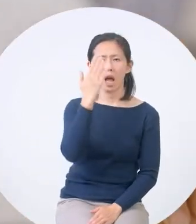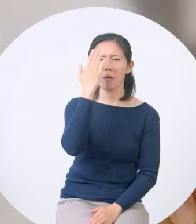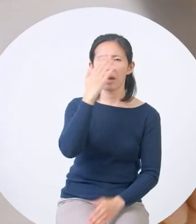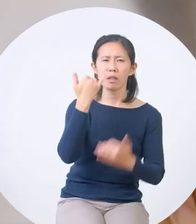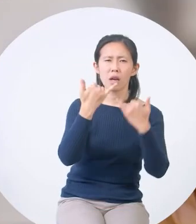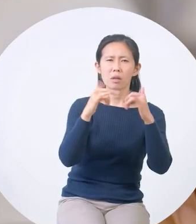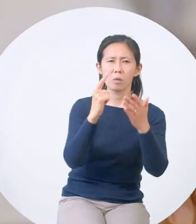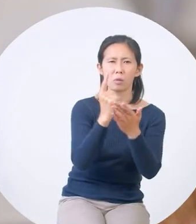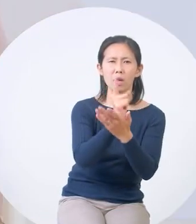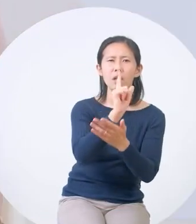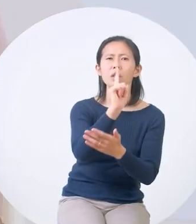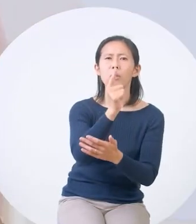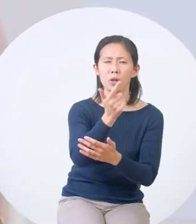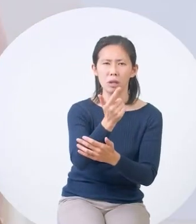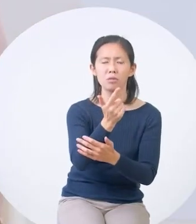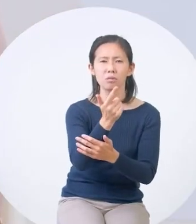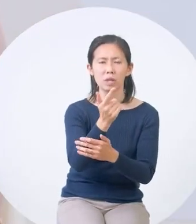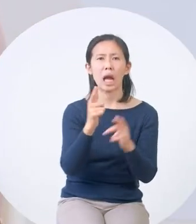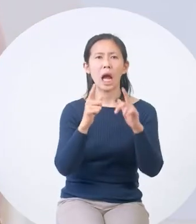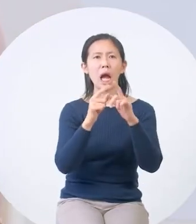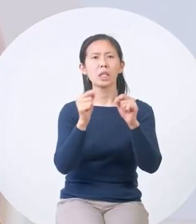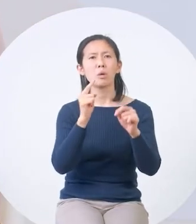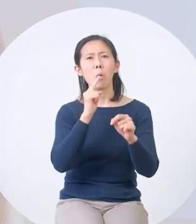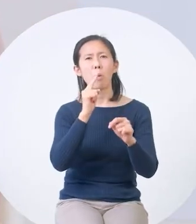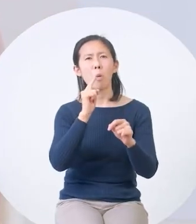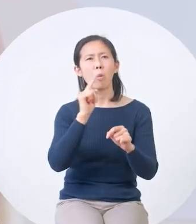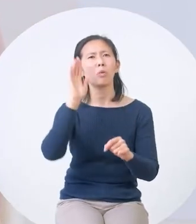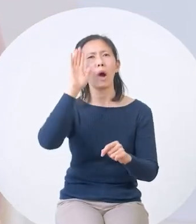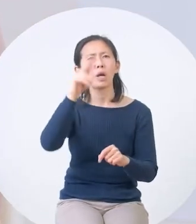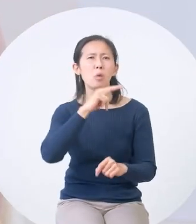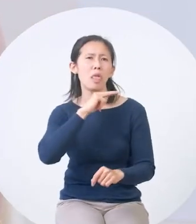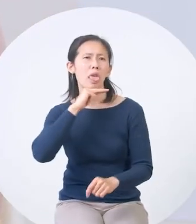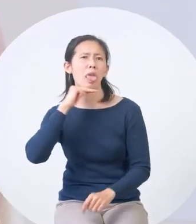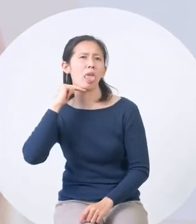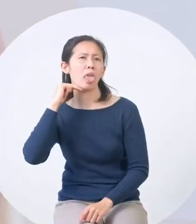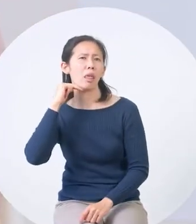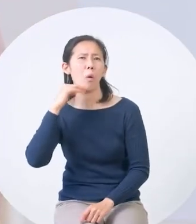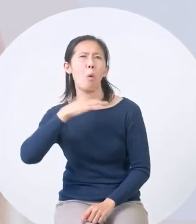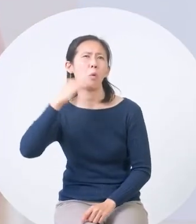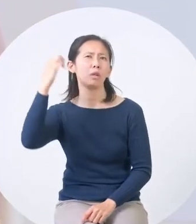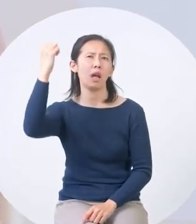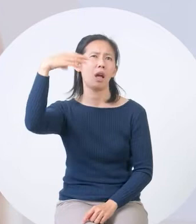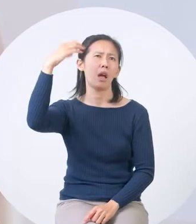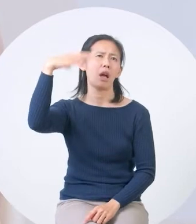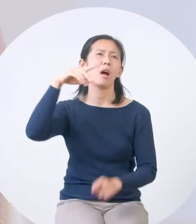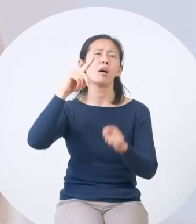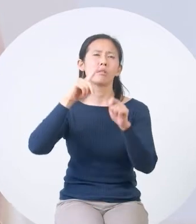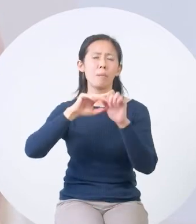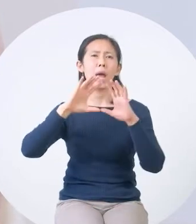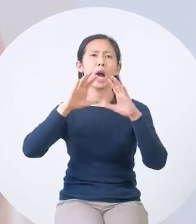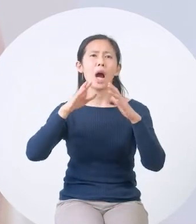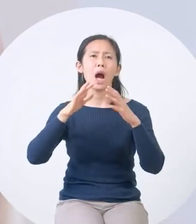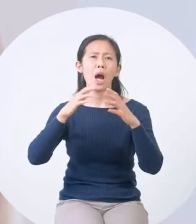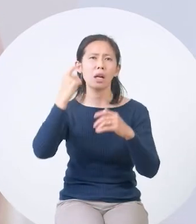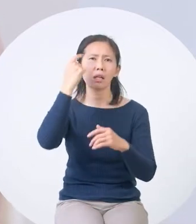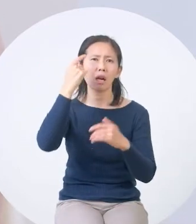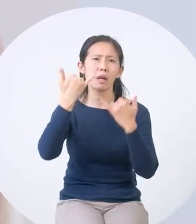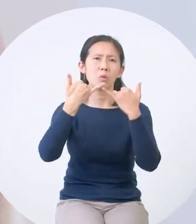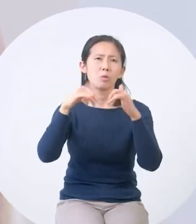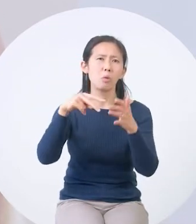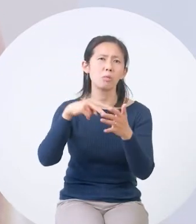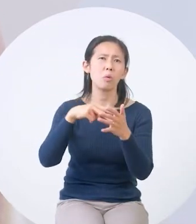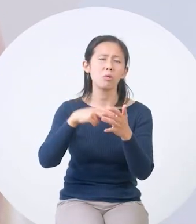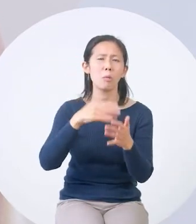なくて、日本語の後に英語が流れるので外国の方にも使えたりと